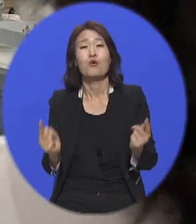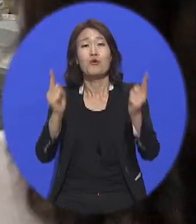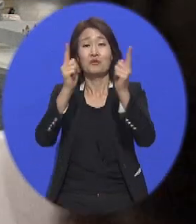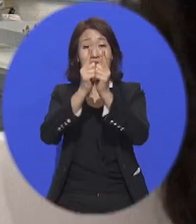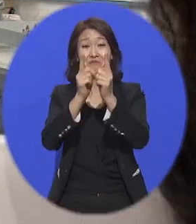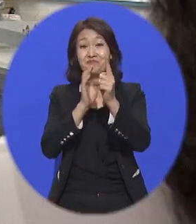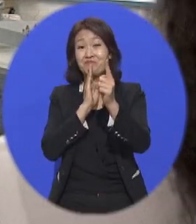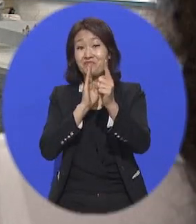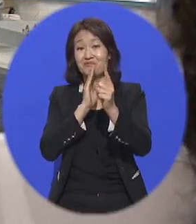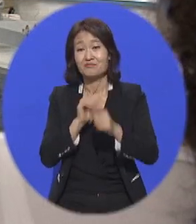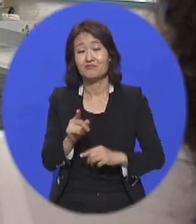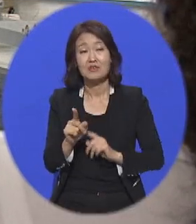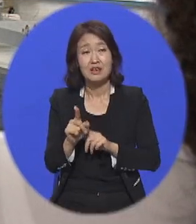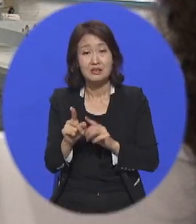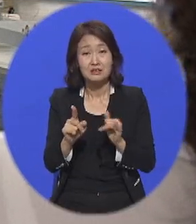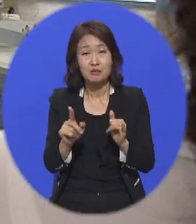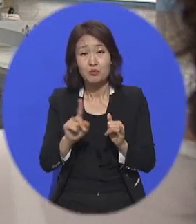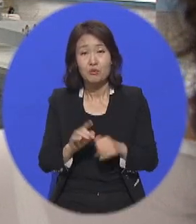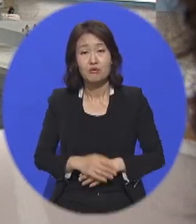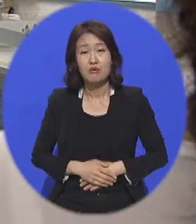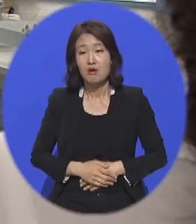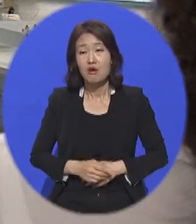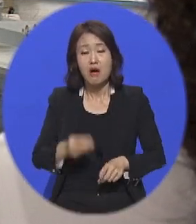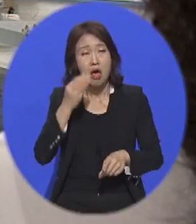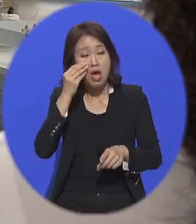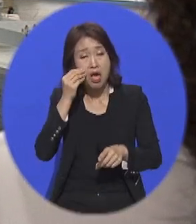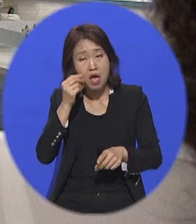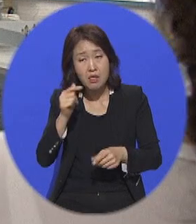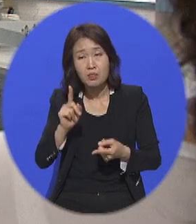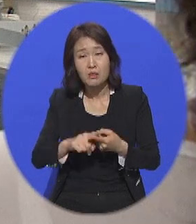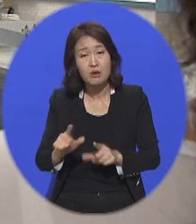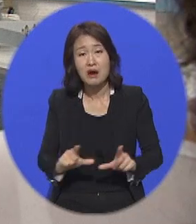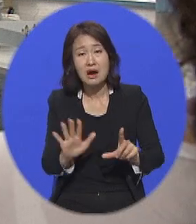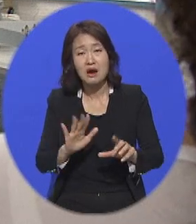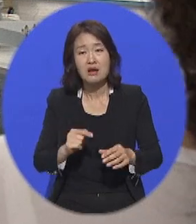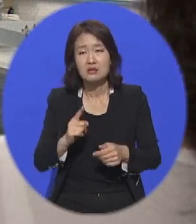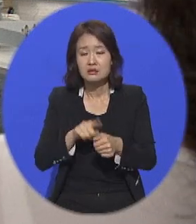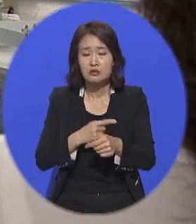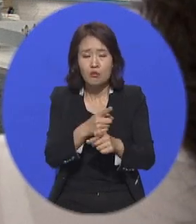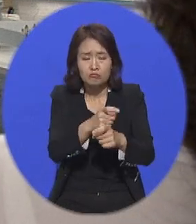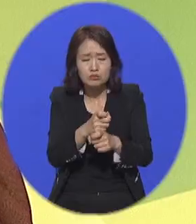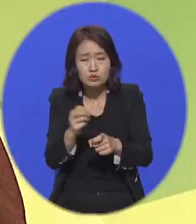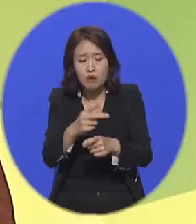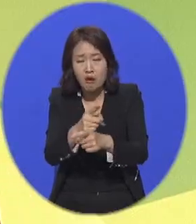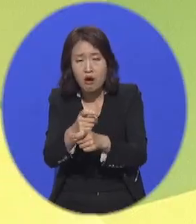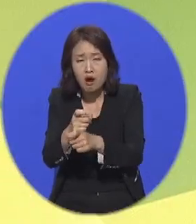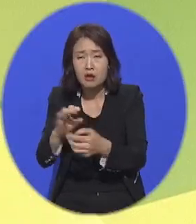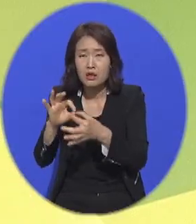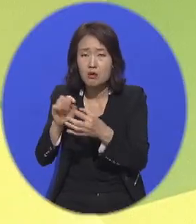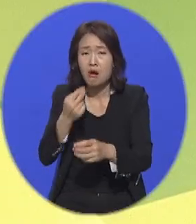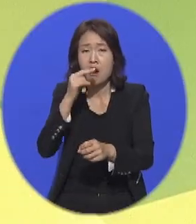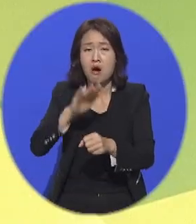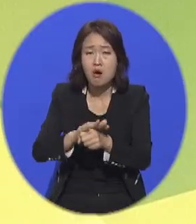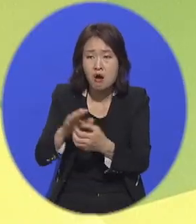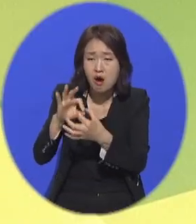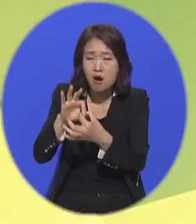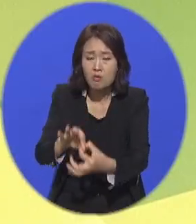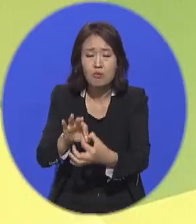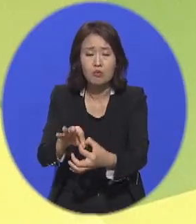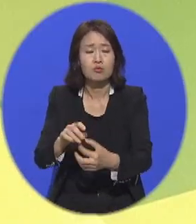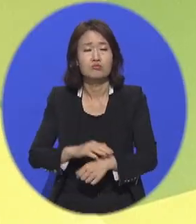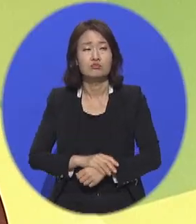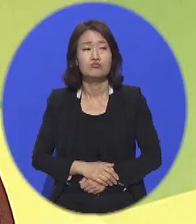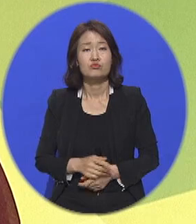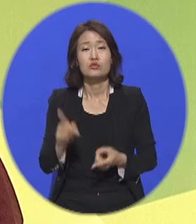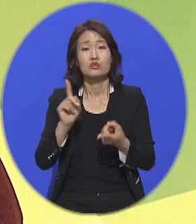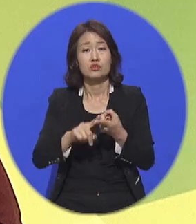사람은 이렇고 이제 이 사람은 또 어떻게 됐느냐? 순리대로 안 가면은 원망은 원망을 낳습니다. 억울함이 있으면 억울함을 풀려고 해서는 안 된다라는 걸